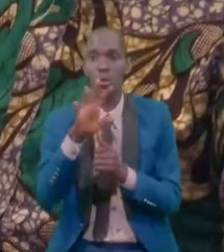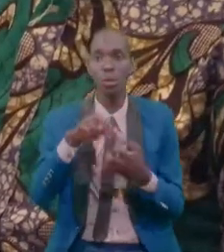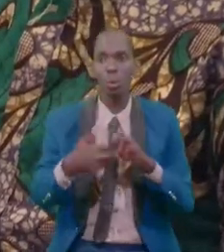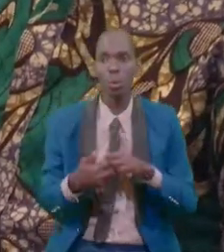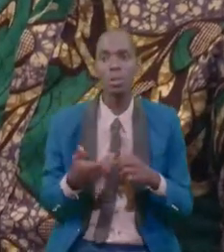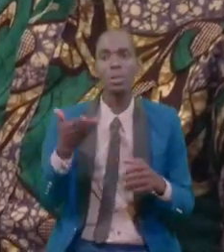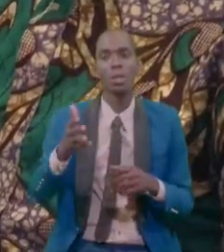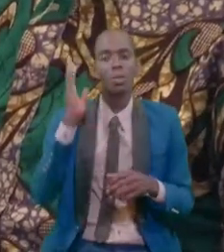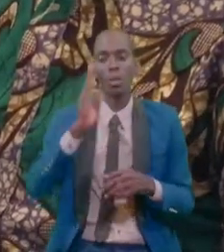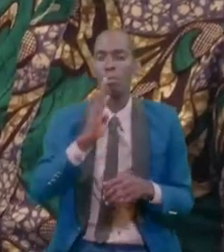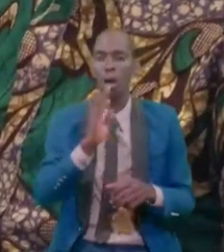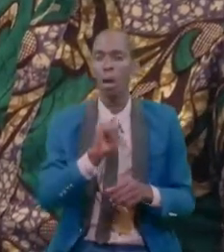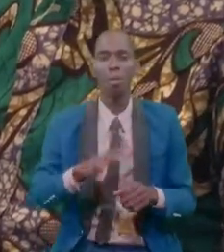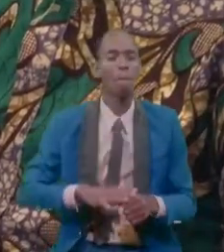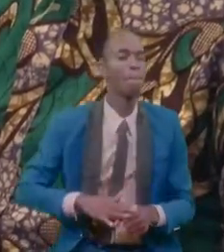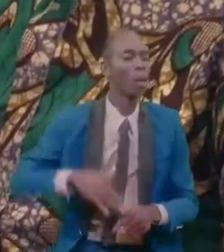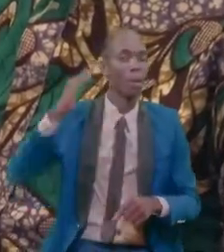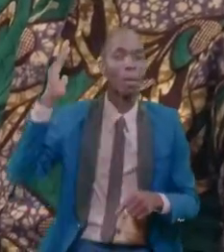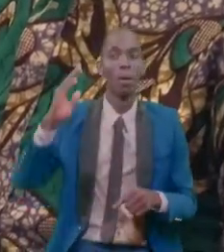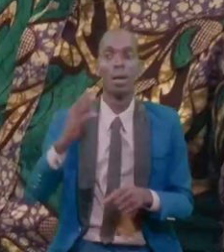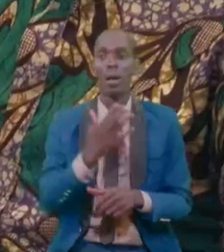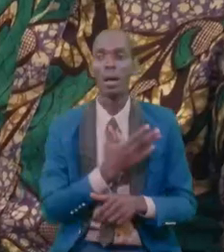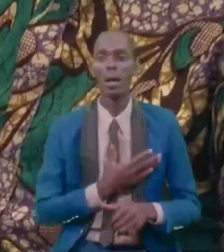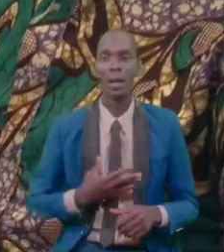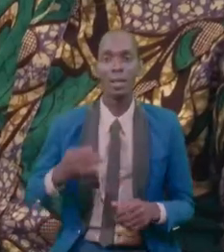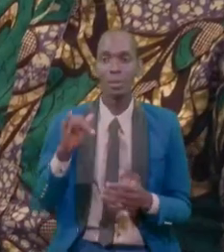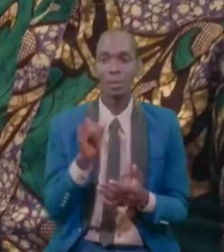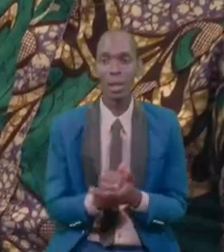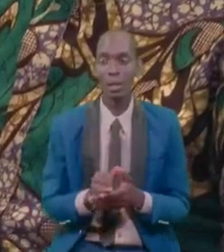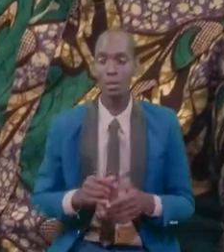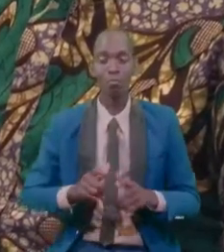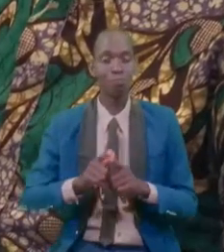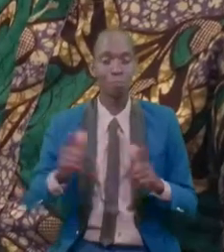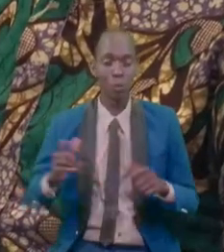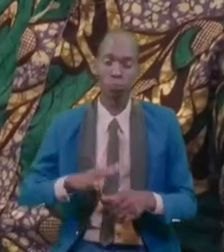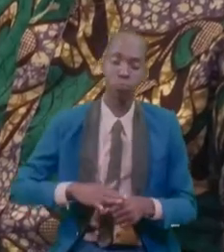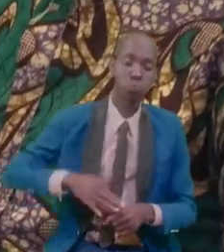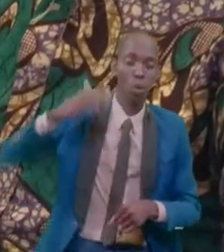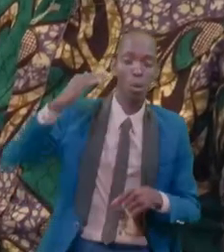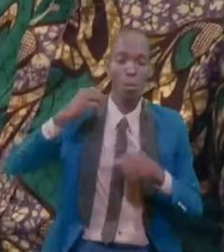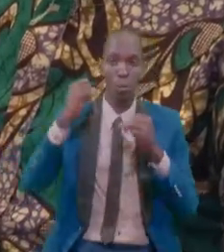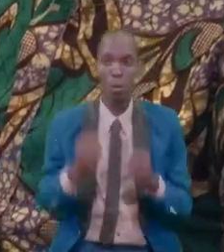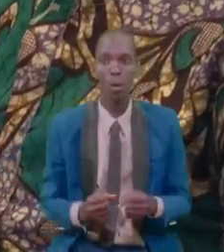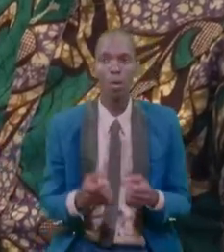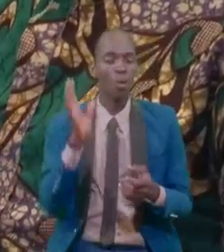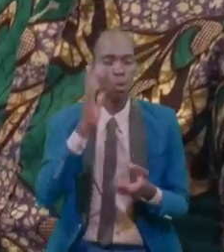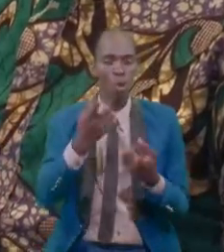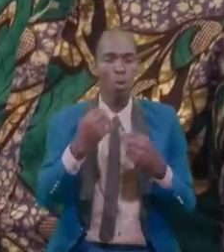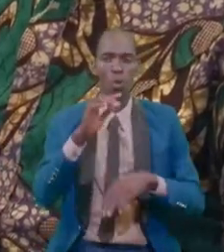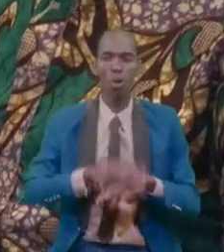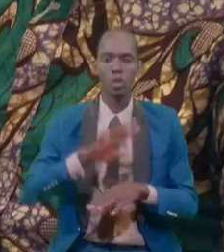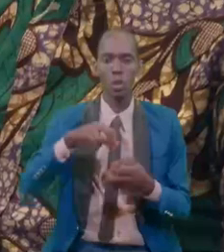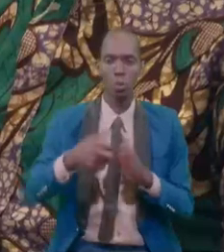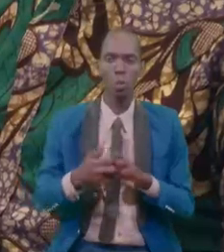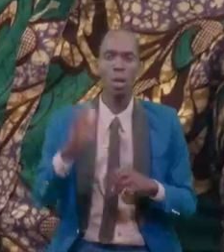une explosion. Le bulldozer, la puissance de Dieu viendra sur le problème comme une